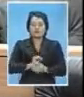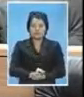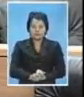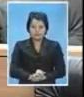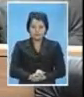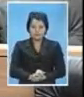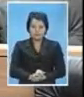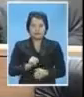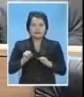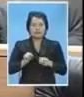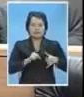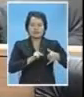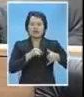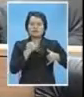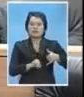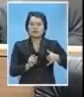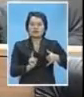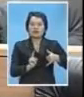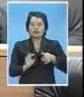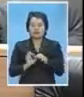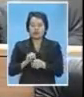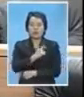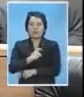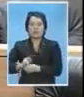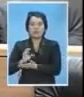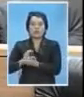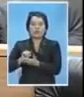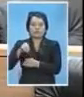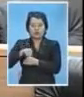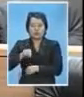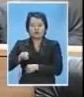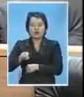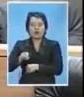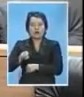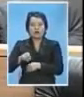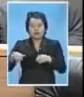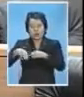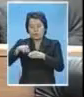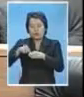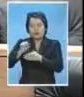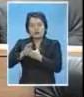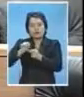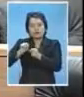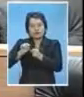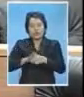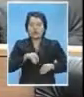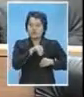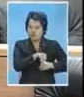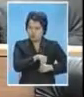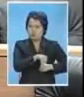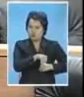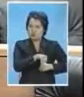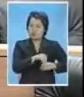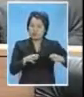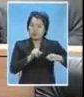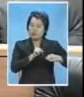ที่ถูกดำเนินคดีเกี่ยวกับสถาบันก็อยู่ในพรรคเดียวกับท่านนะครับพอมามองถึงตรงนี้ครับผมถึง